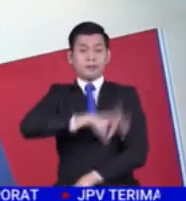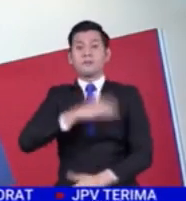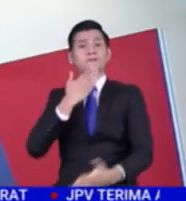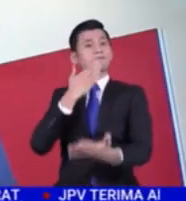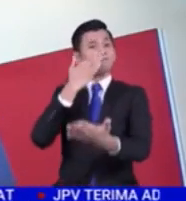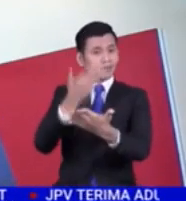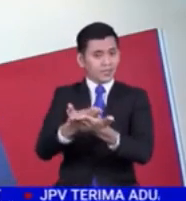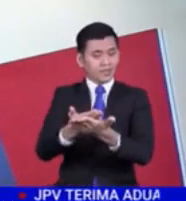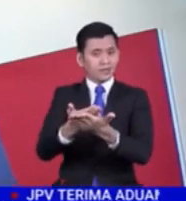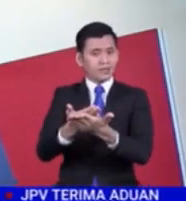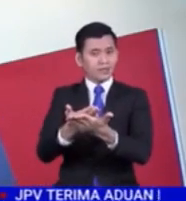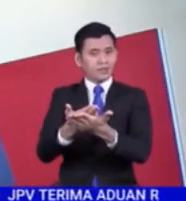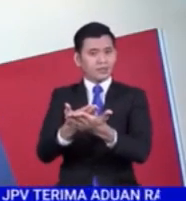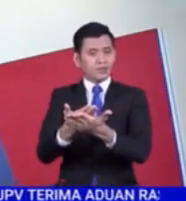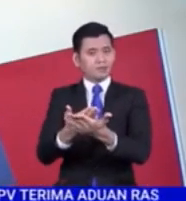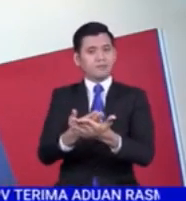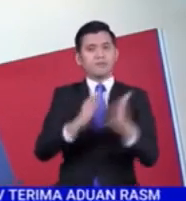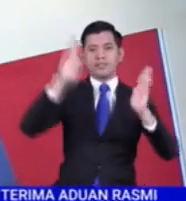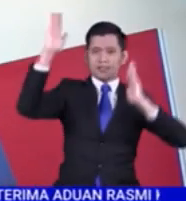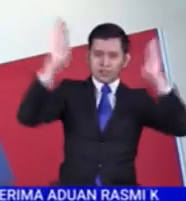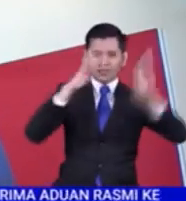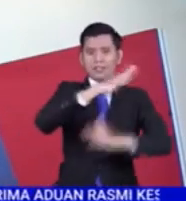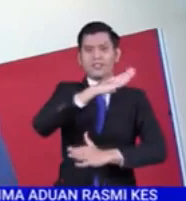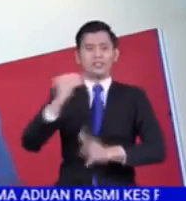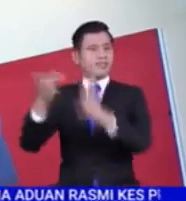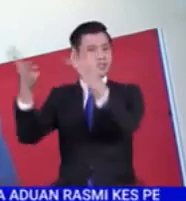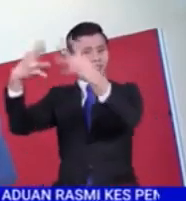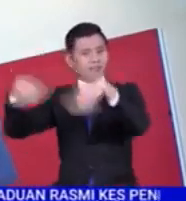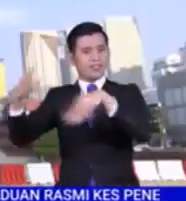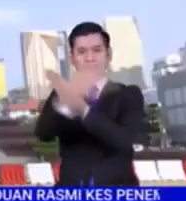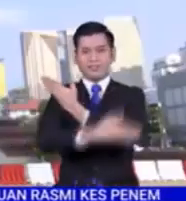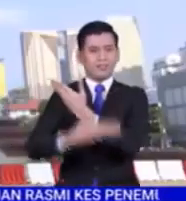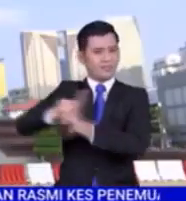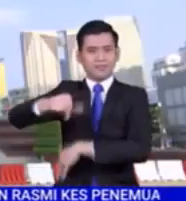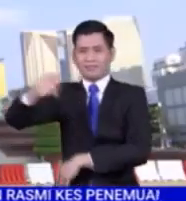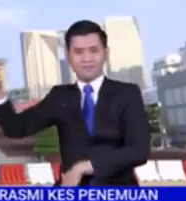dapat manfaatnya, termasuklah Malaysia dan juga negara-negara anggota ASEAN yang lain.